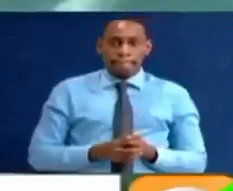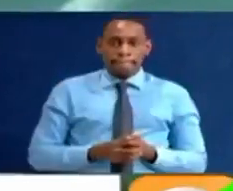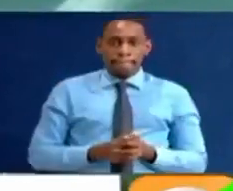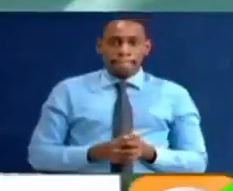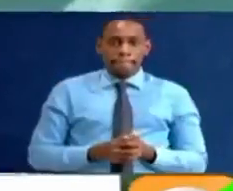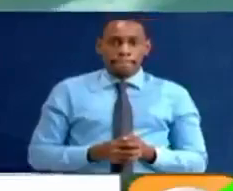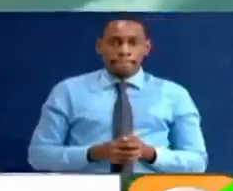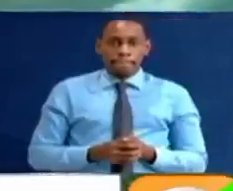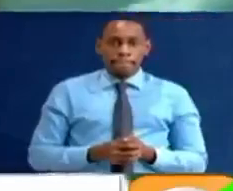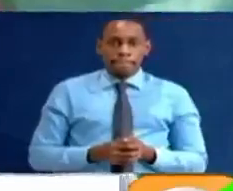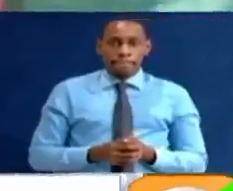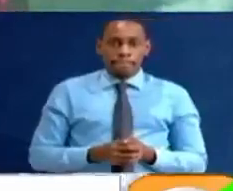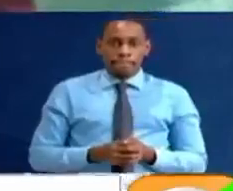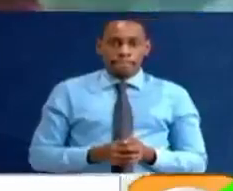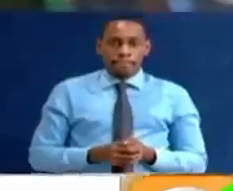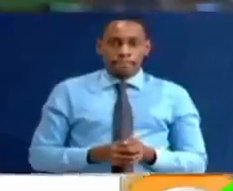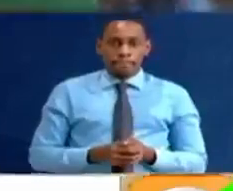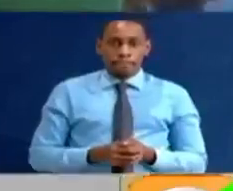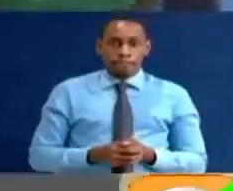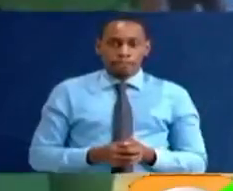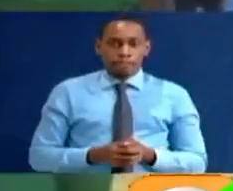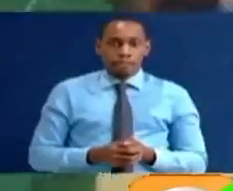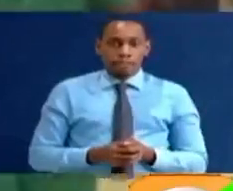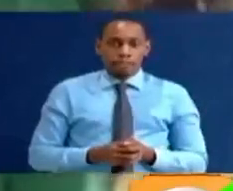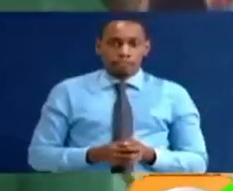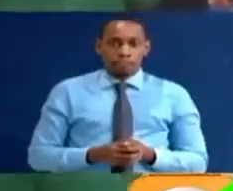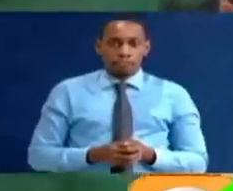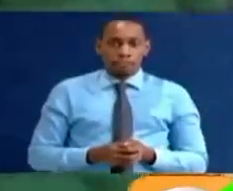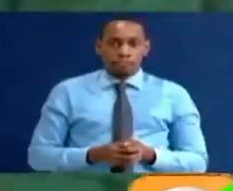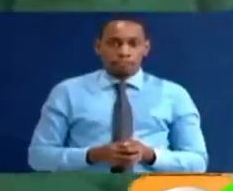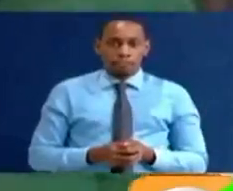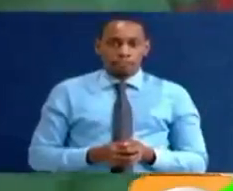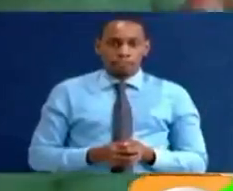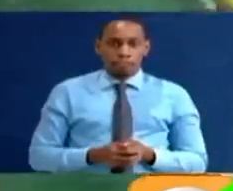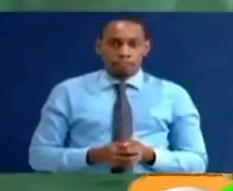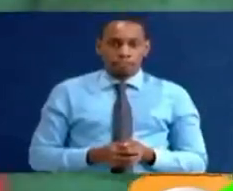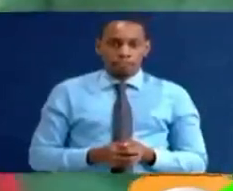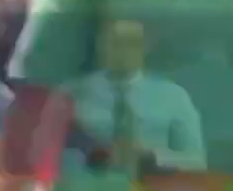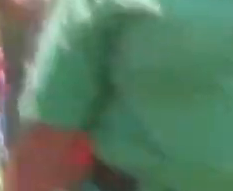Keith Semiu, Runinga Citizen, kutoka kaunti ya Taita Taveta.